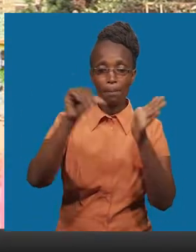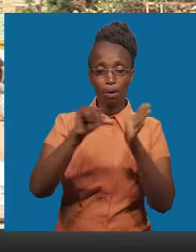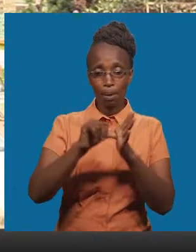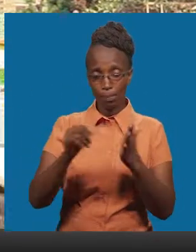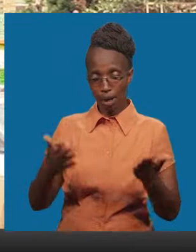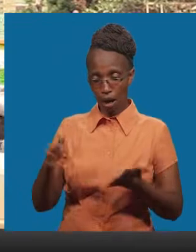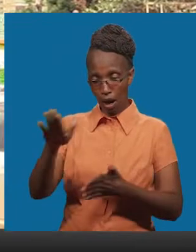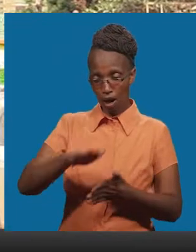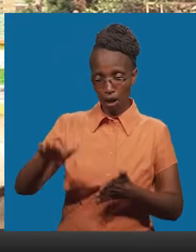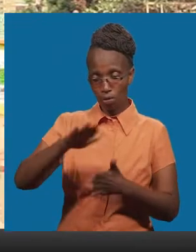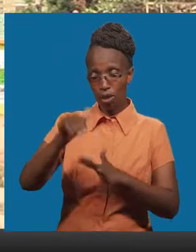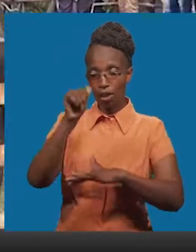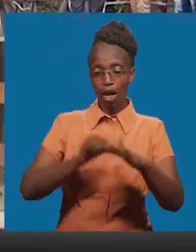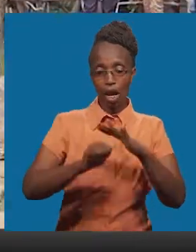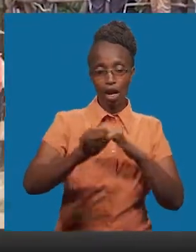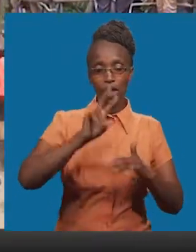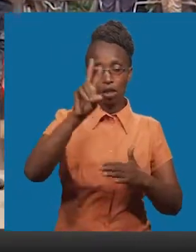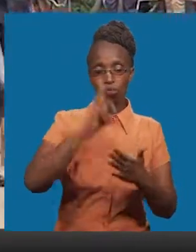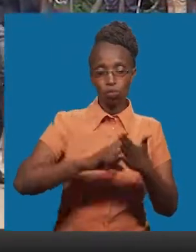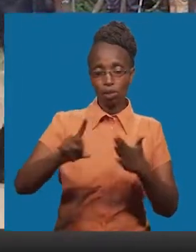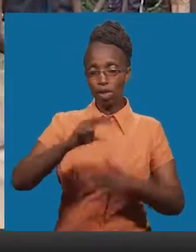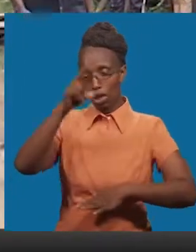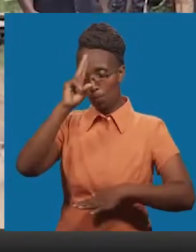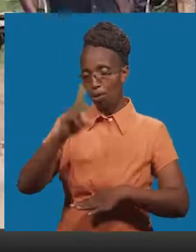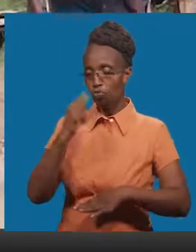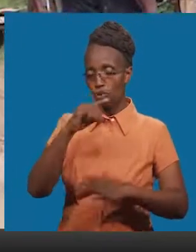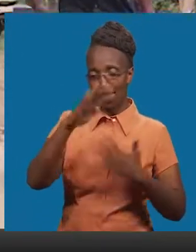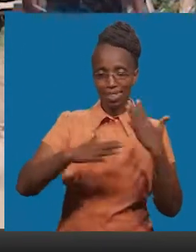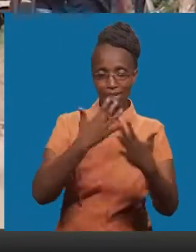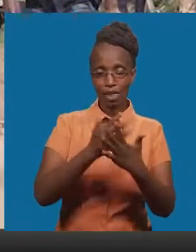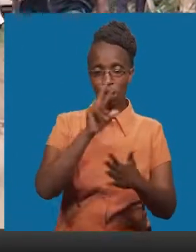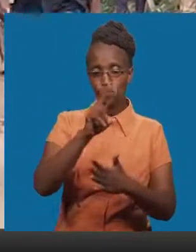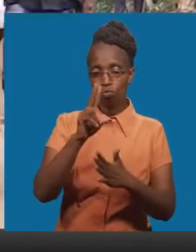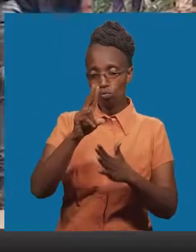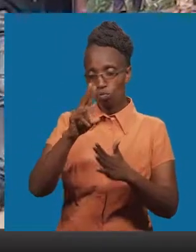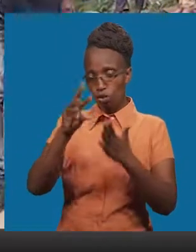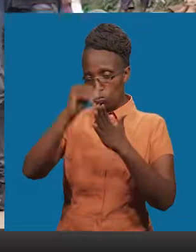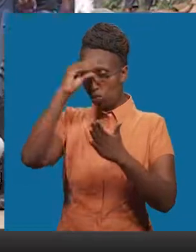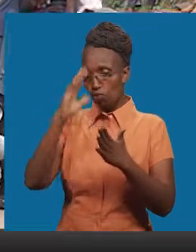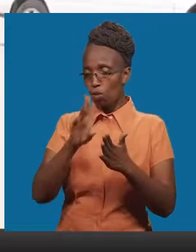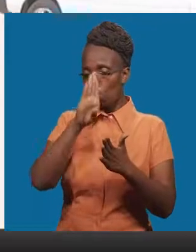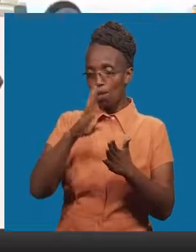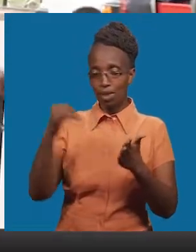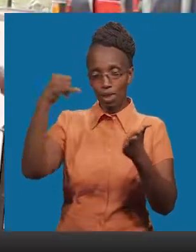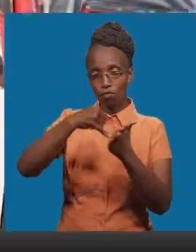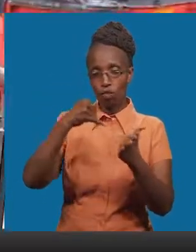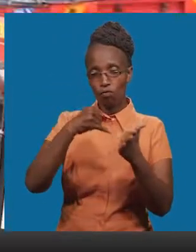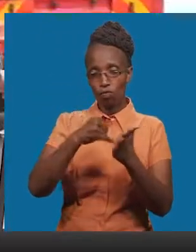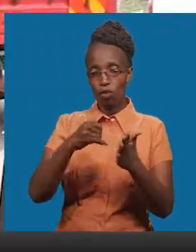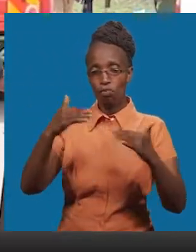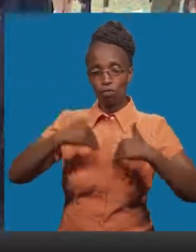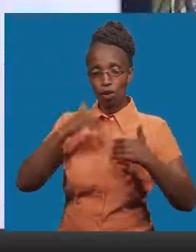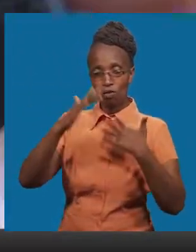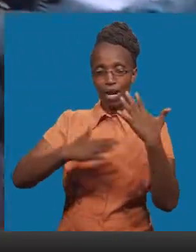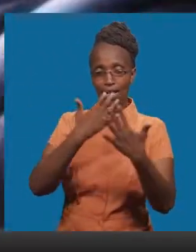their criminal intentions in this matter. Chini ya wiki mbili, maafisa wa polisi waliwakamata wanafunzi wawili kwa kuhusishwa na visa